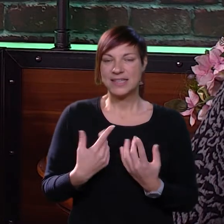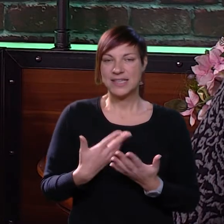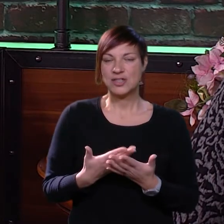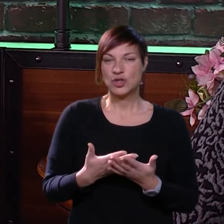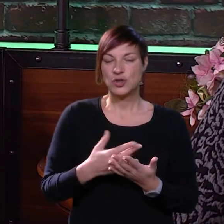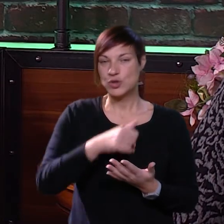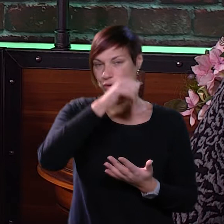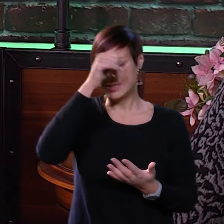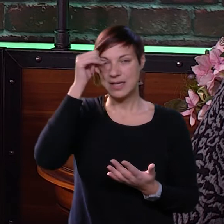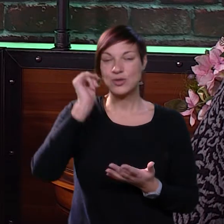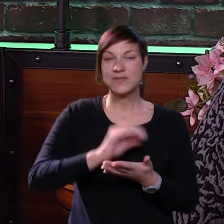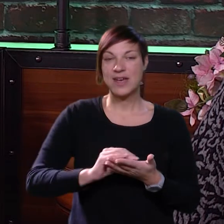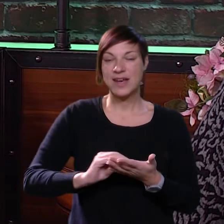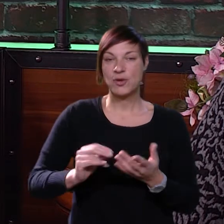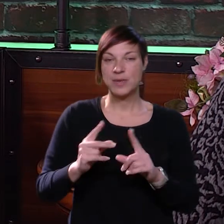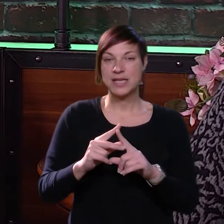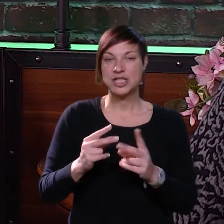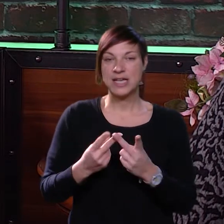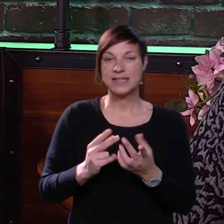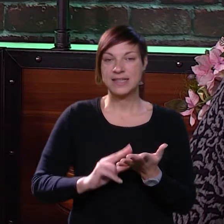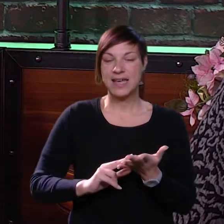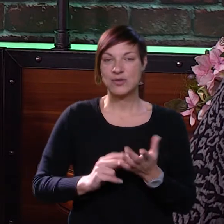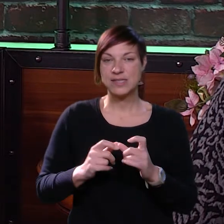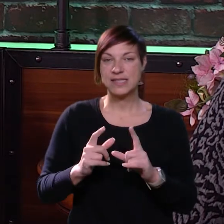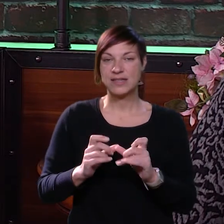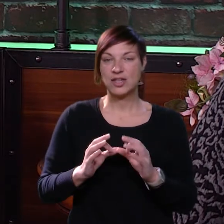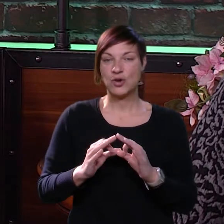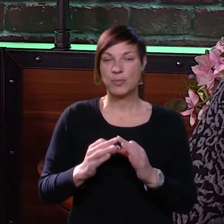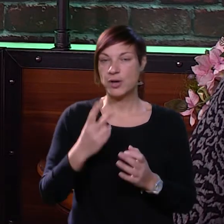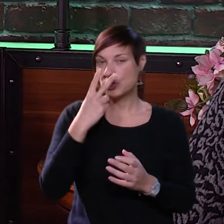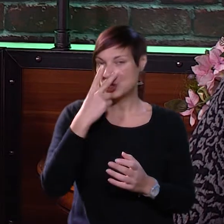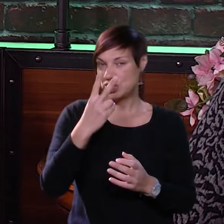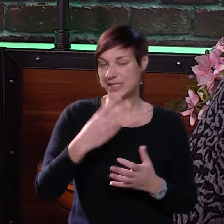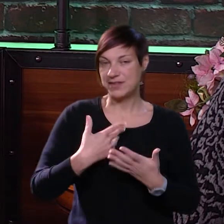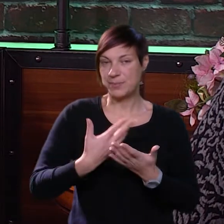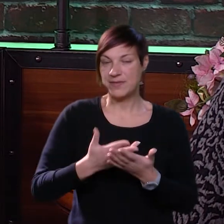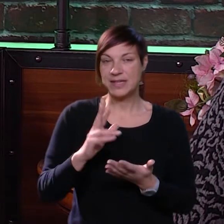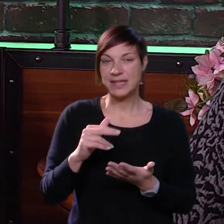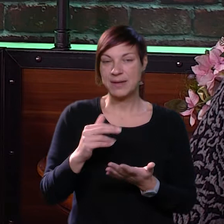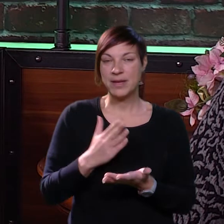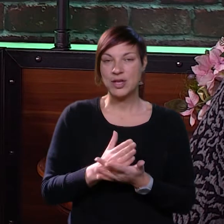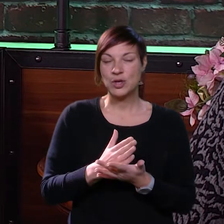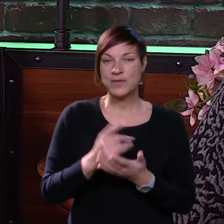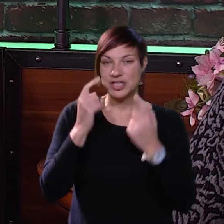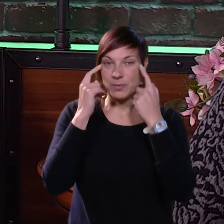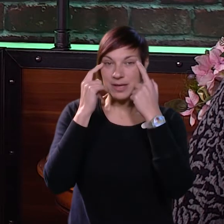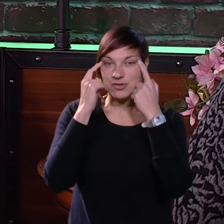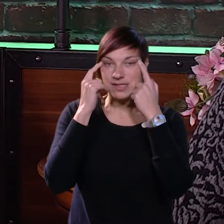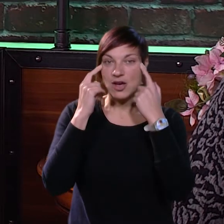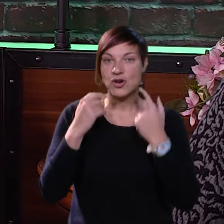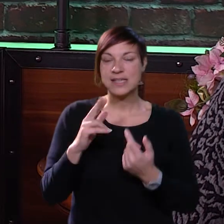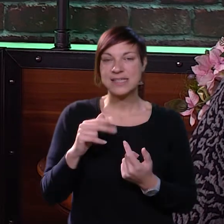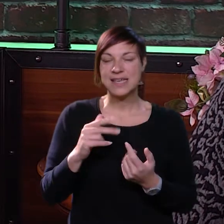karakteristike, to su takozvana nekakva obilježja Down sindroma. Znači ono što se vidi prema vani je da imaju većinom te